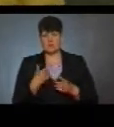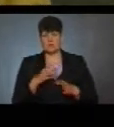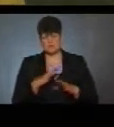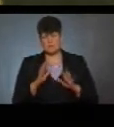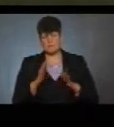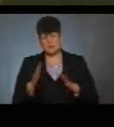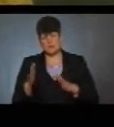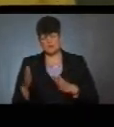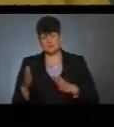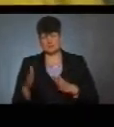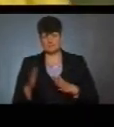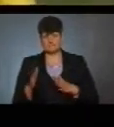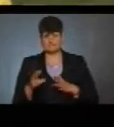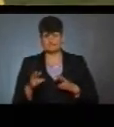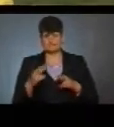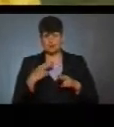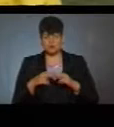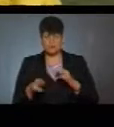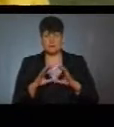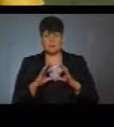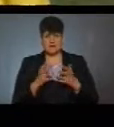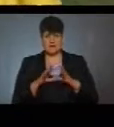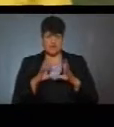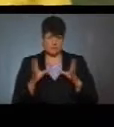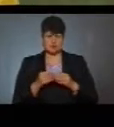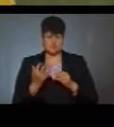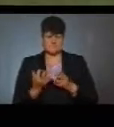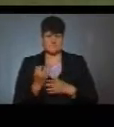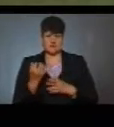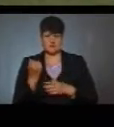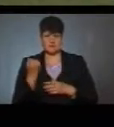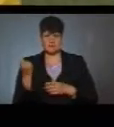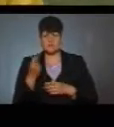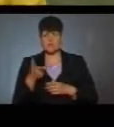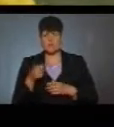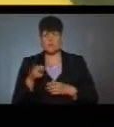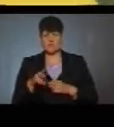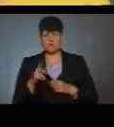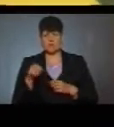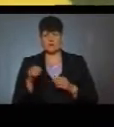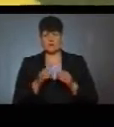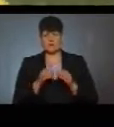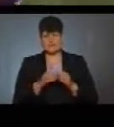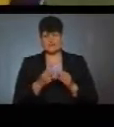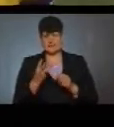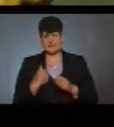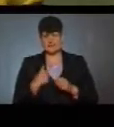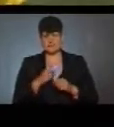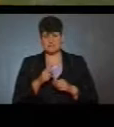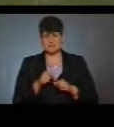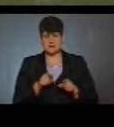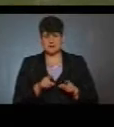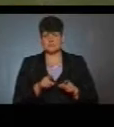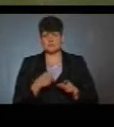що втіряли м'яч, але більшість ми вигравали. Перший гол забив номер 10. 3 я забила, 3. Мені тут